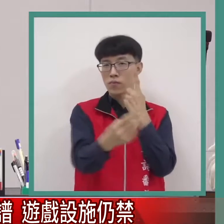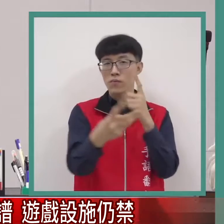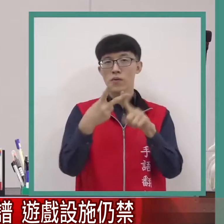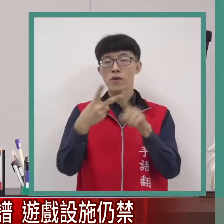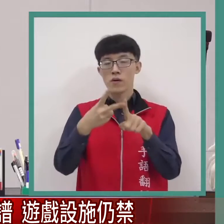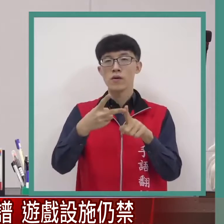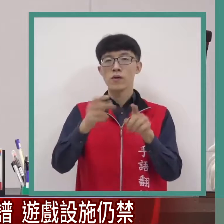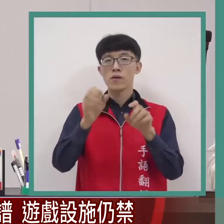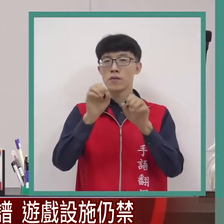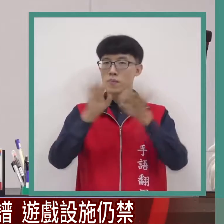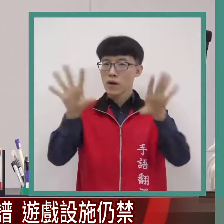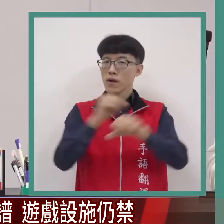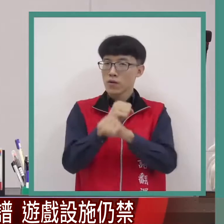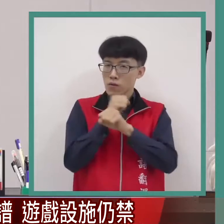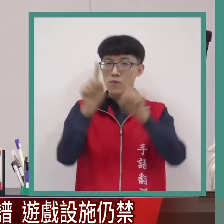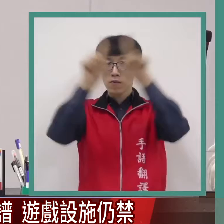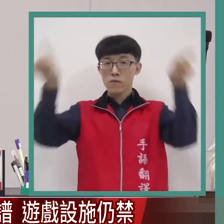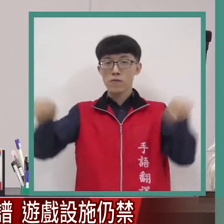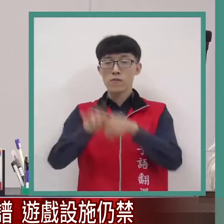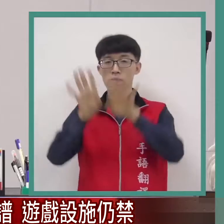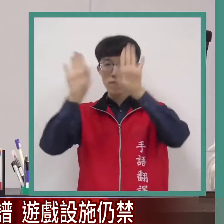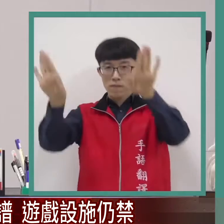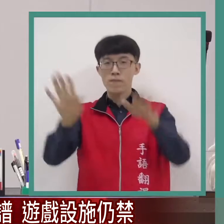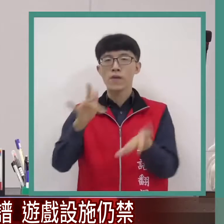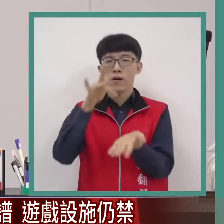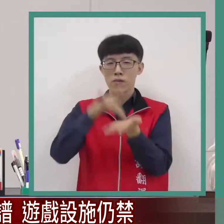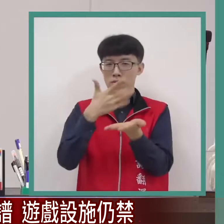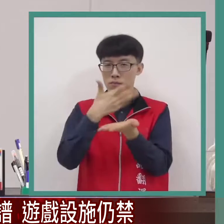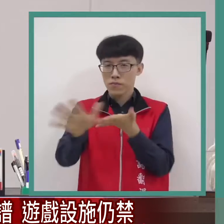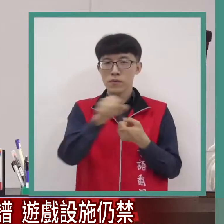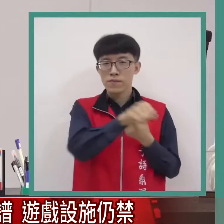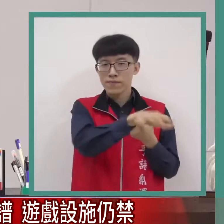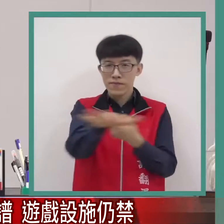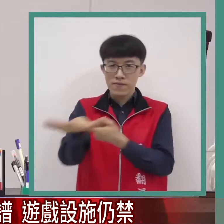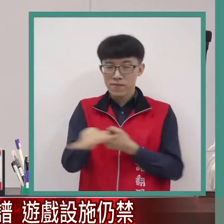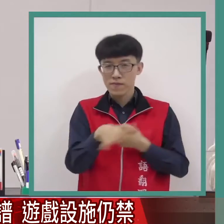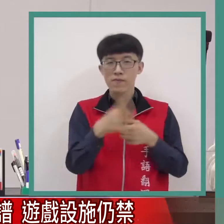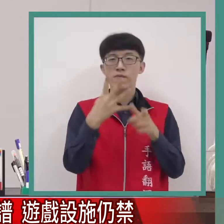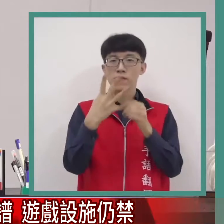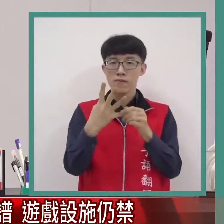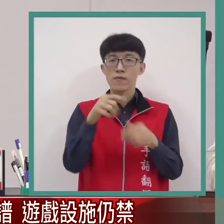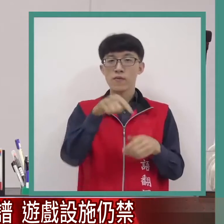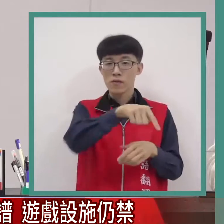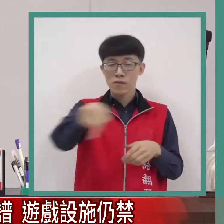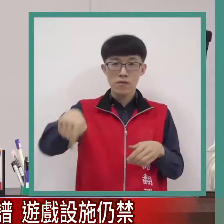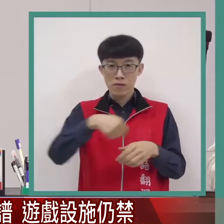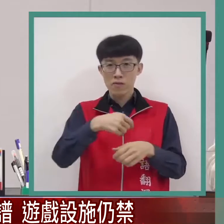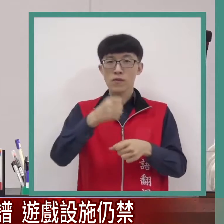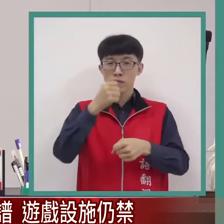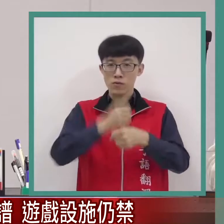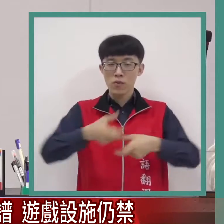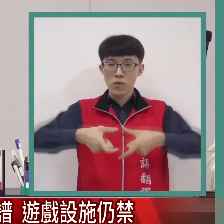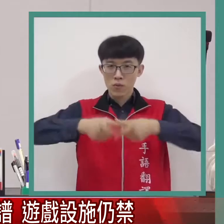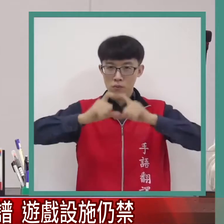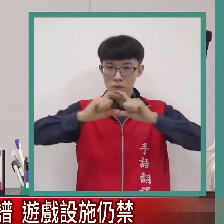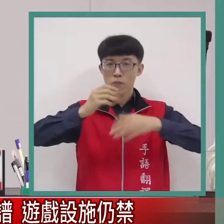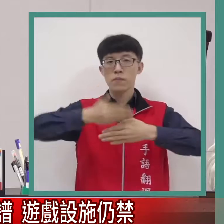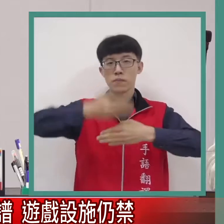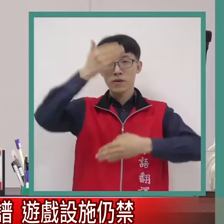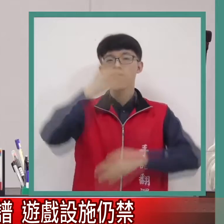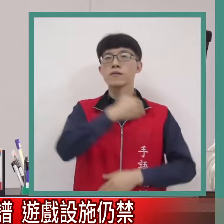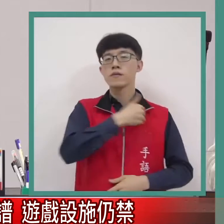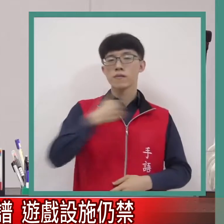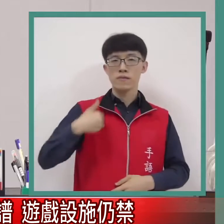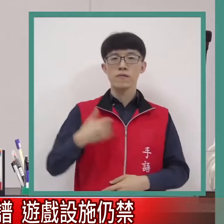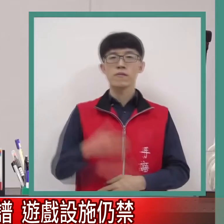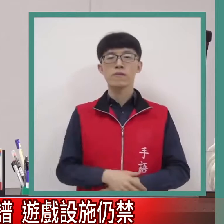清消，最后把设施复原。那设施复原后就可以开放。原则上是运动开放型的运